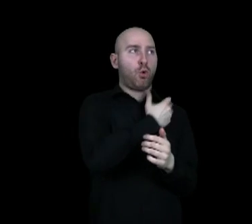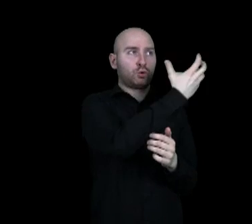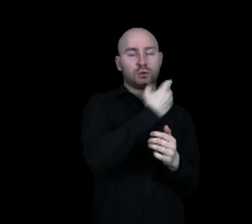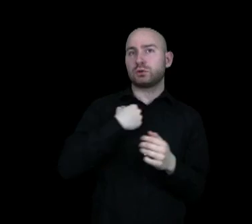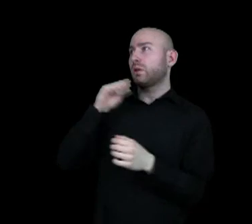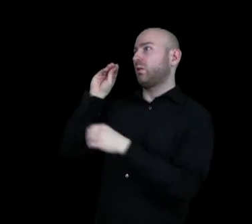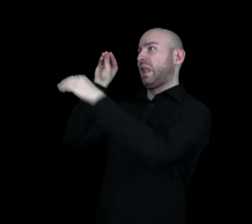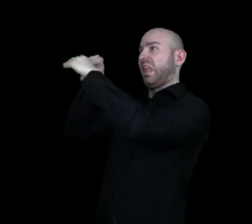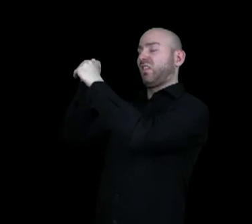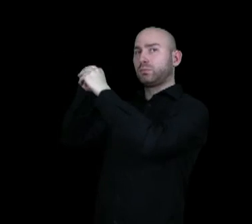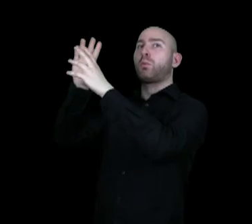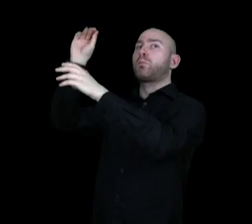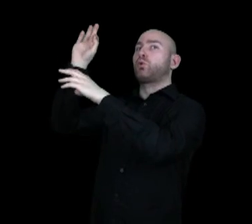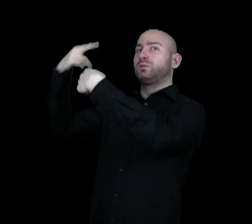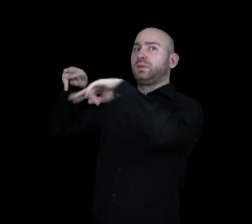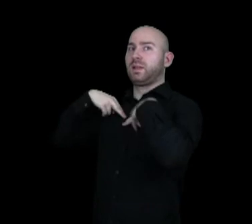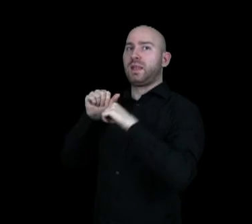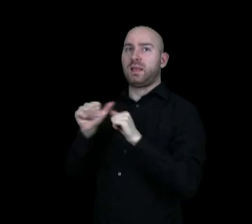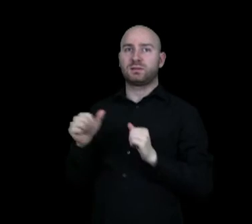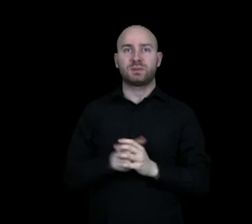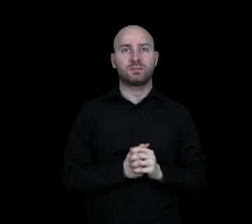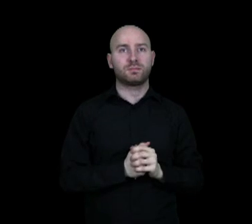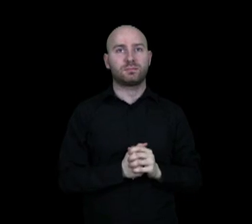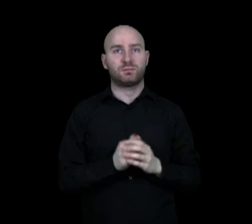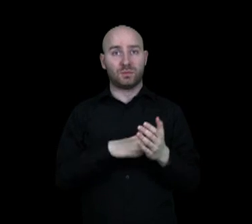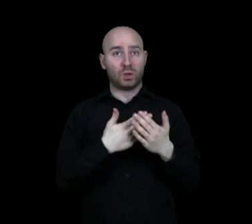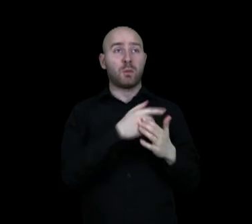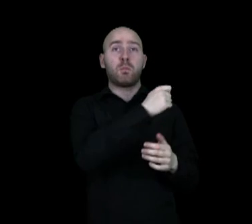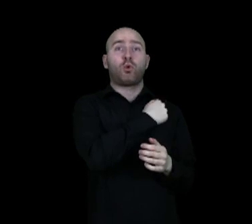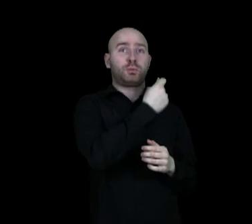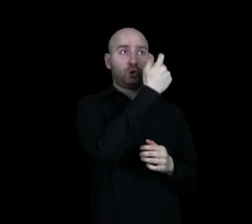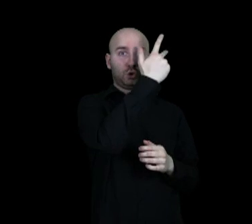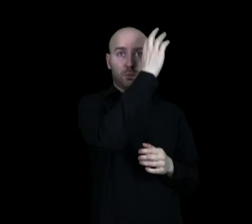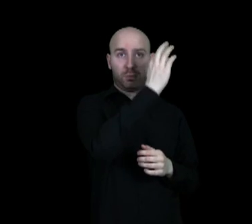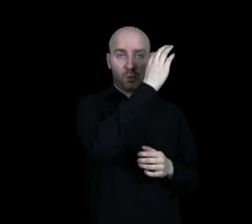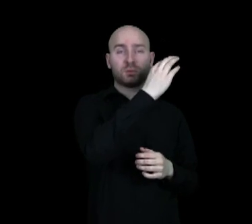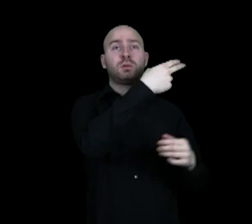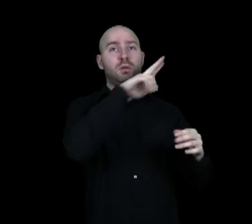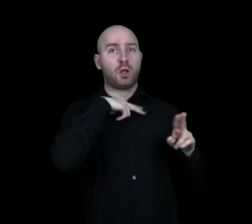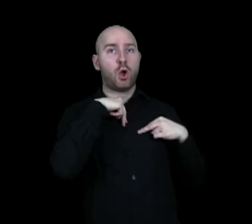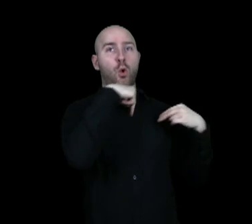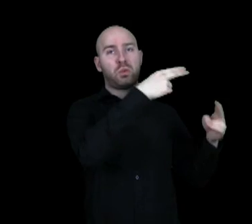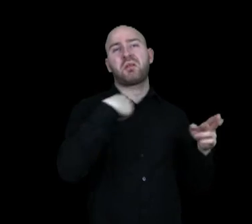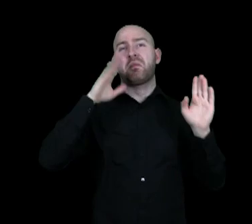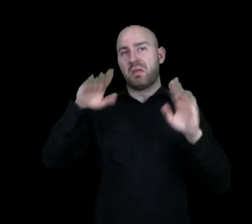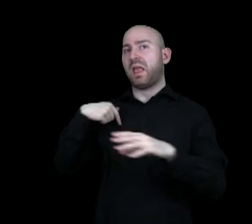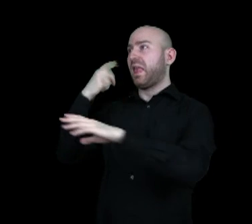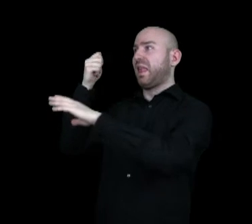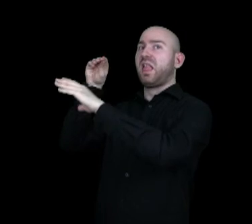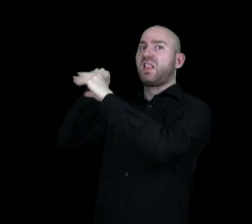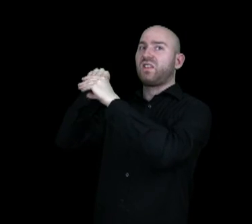pożyczyć pieniądze za 3% i zainwestować. A ktoś mający inwestycje, które dadzą 3,1% lub 3,2%